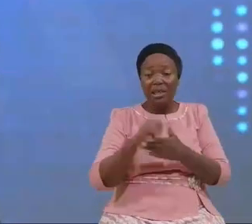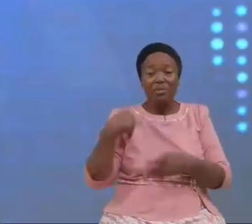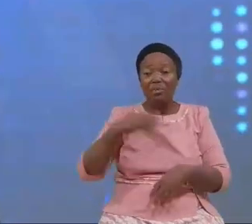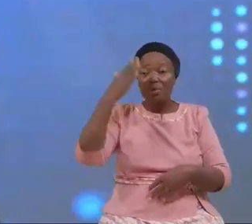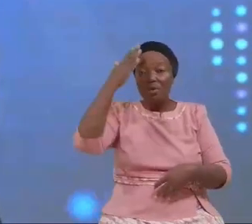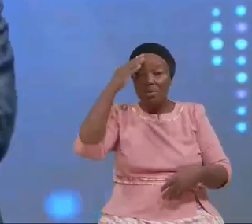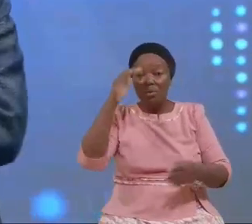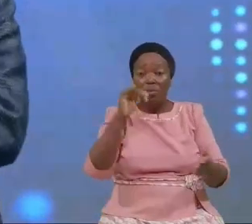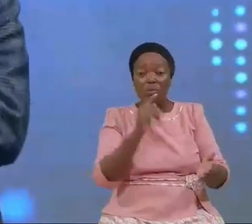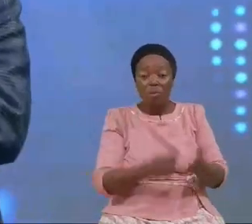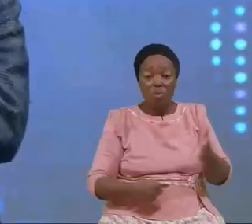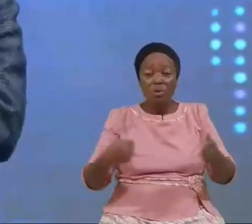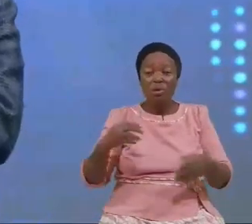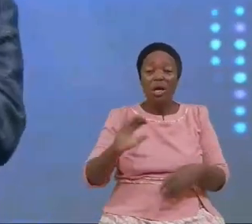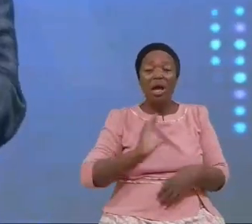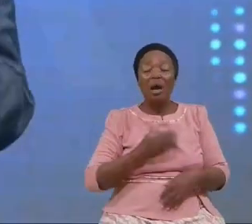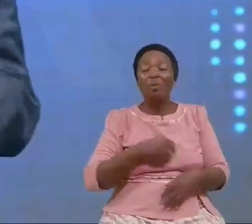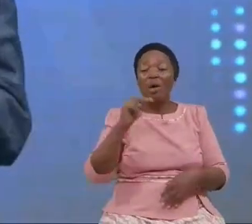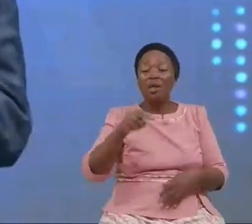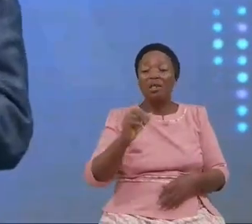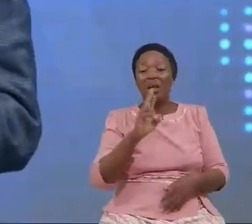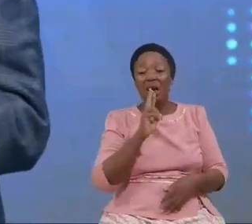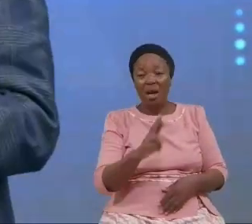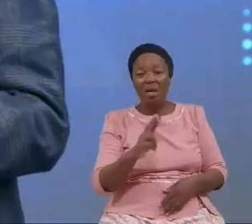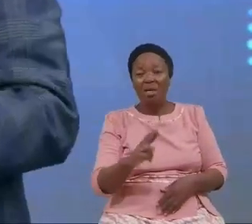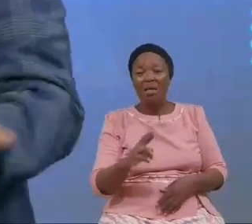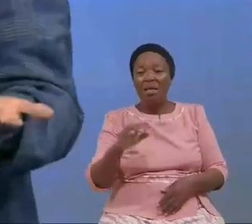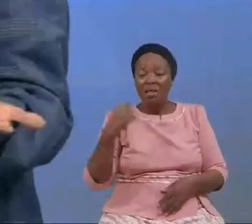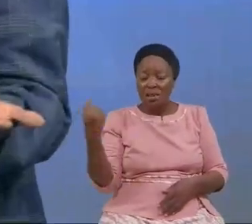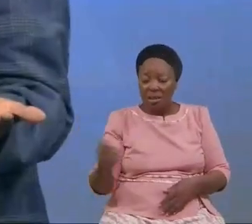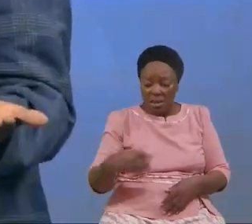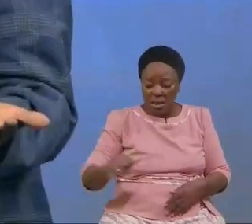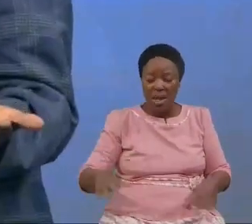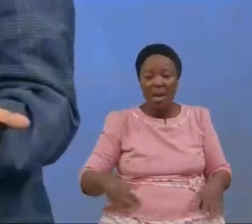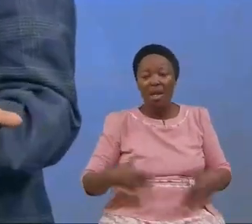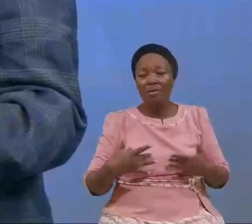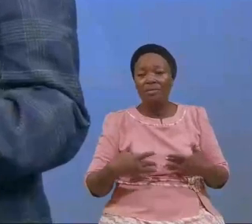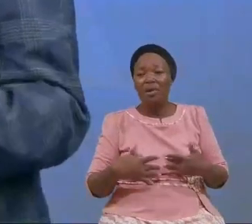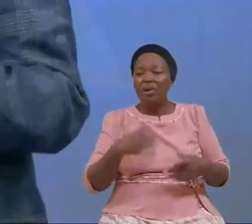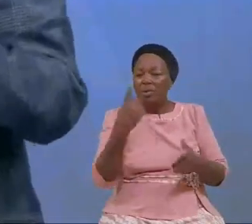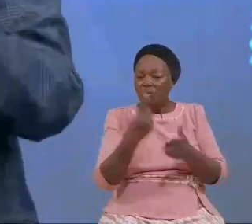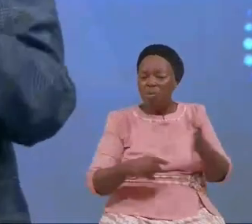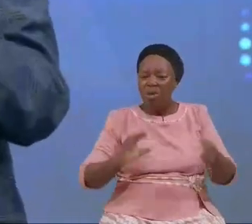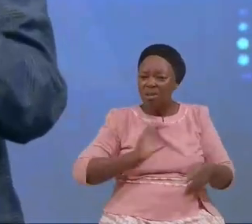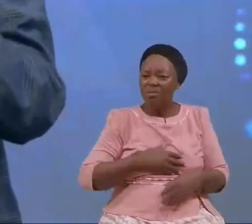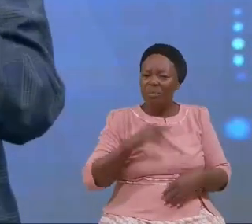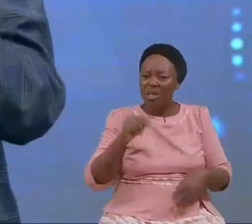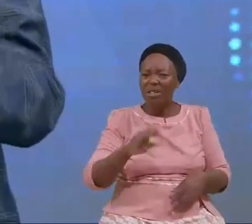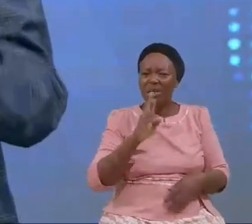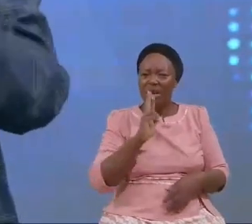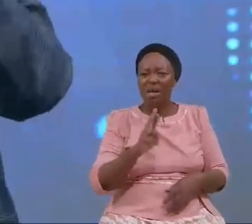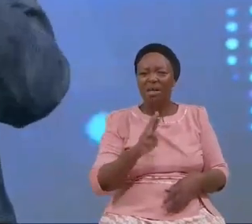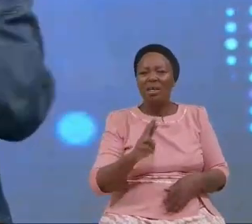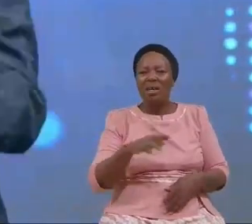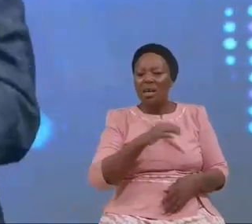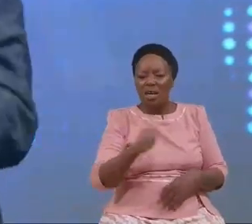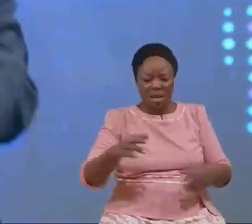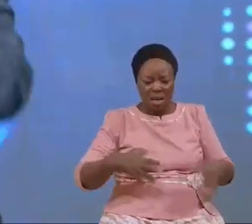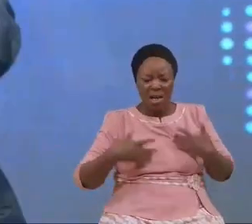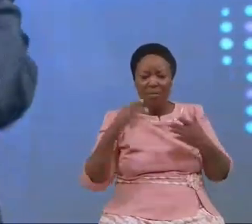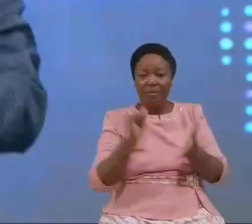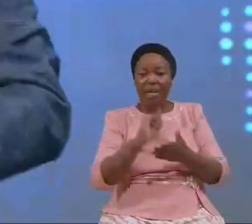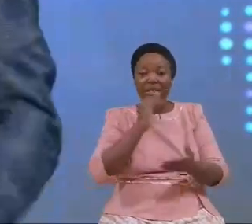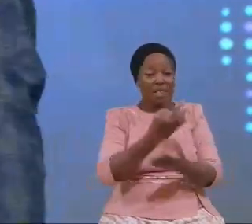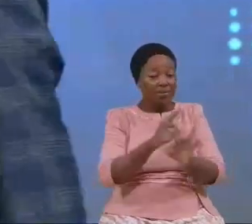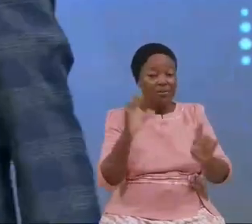ce que sont nos besoins la vie éternelle ce que sont nos besoins une vie qui est